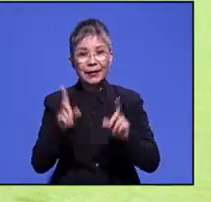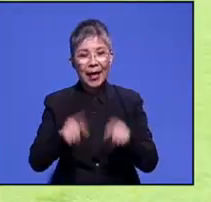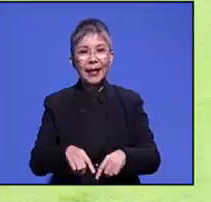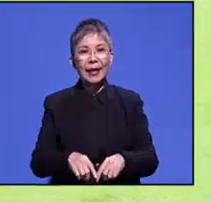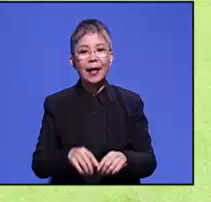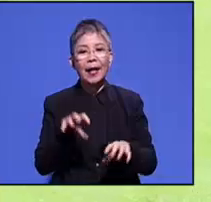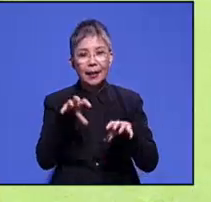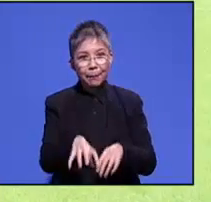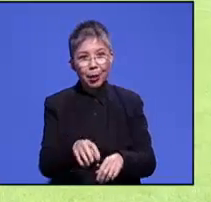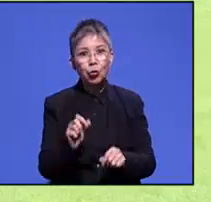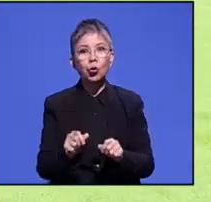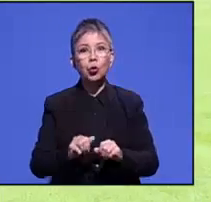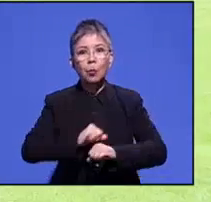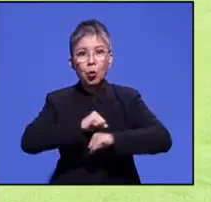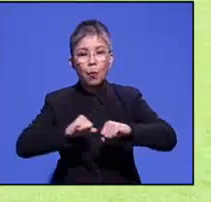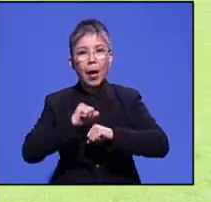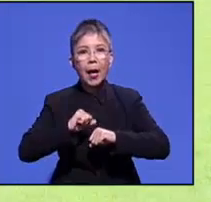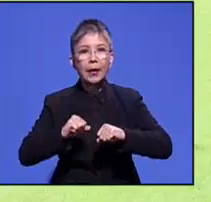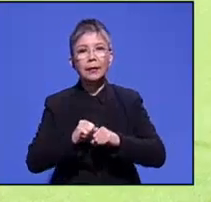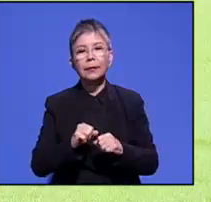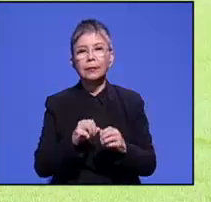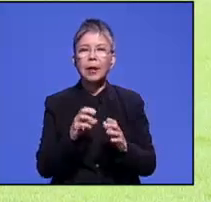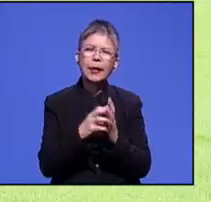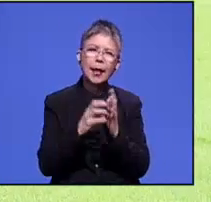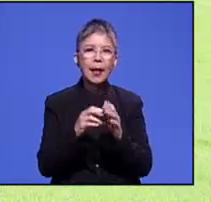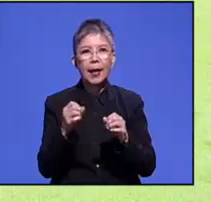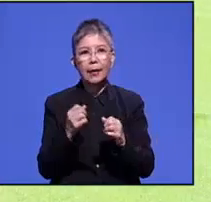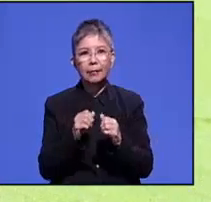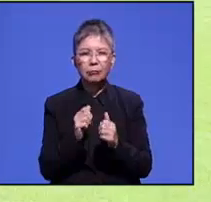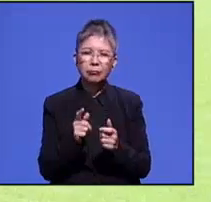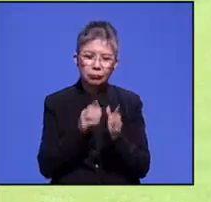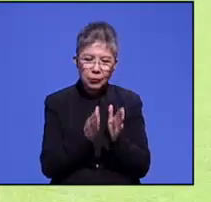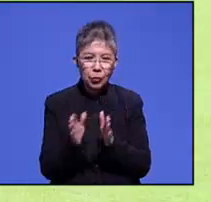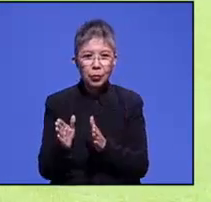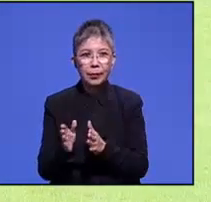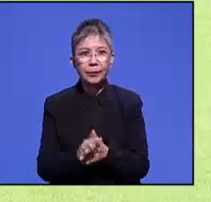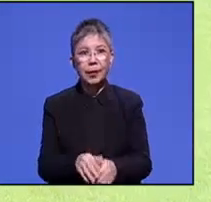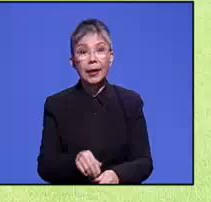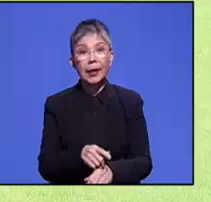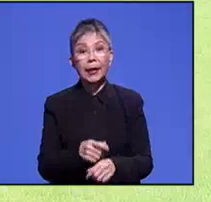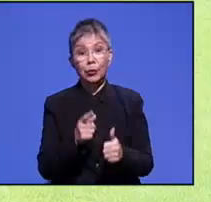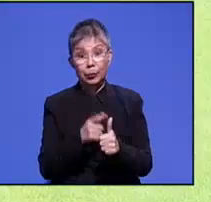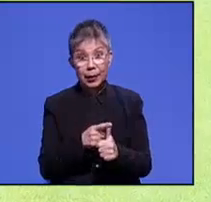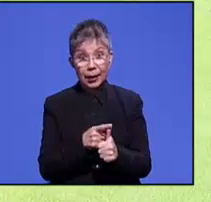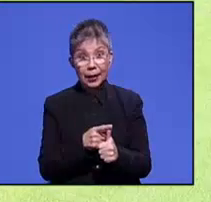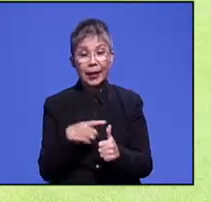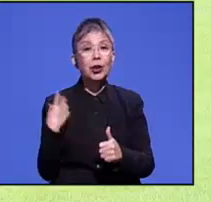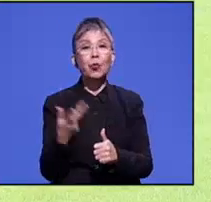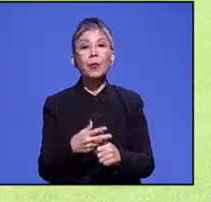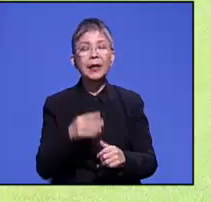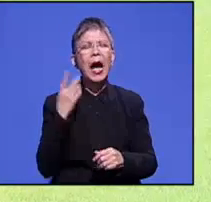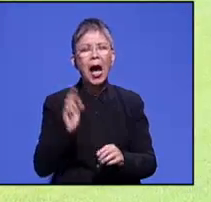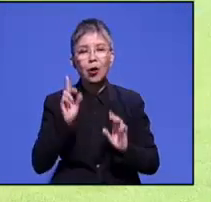venue untuk ajang perlombaan untuk event-event tertentu yang menjaganya tidak hanya dari petugas Aduh utama saja tetapi kita semua